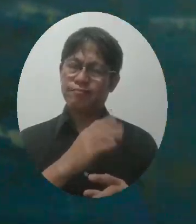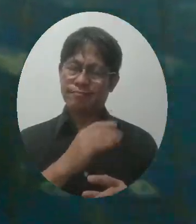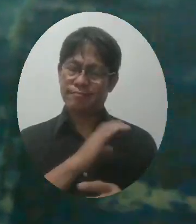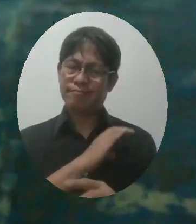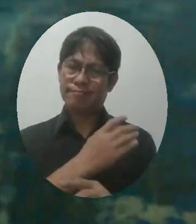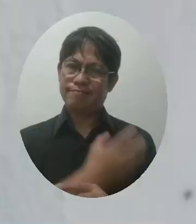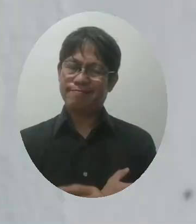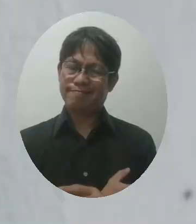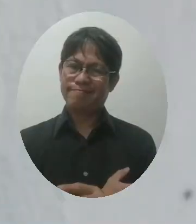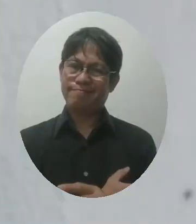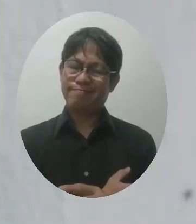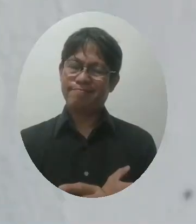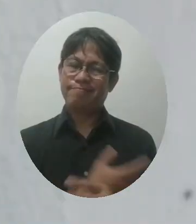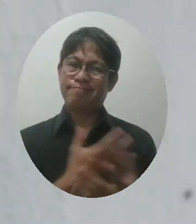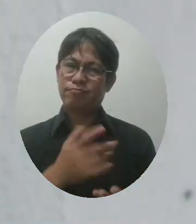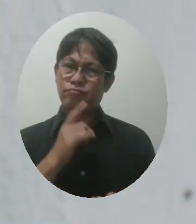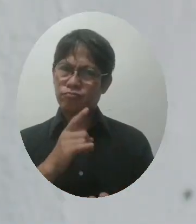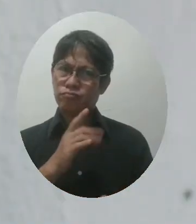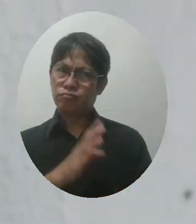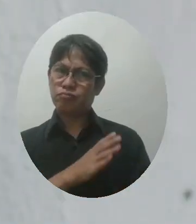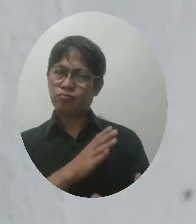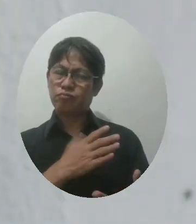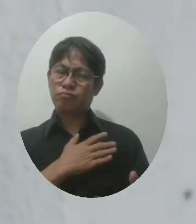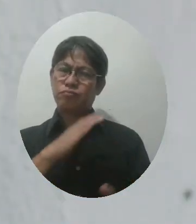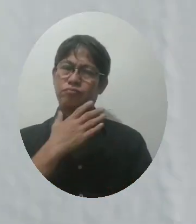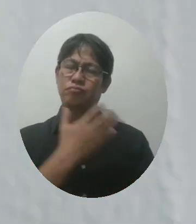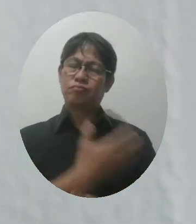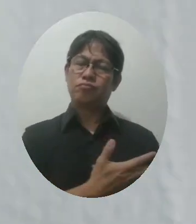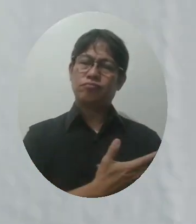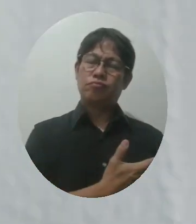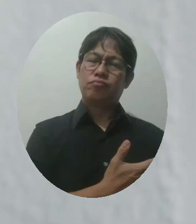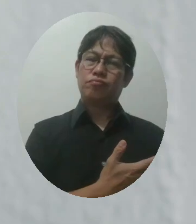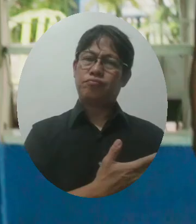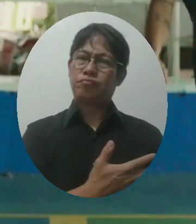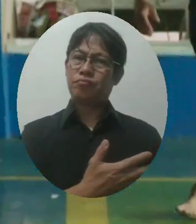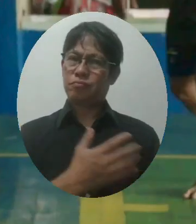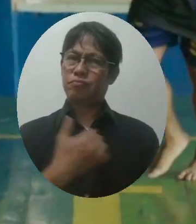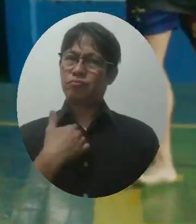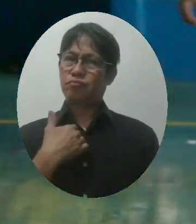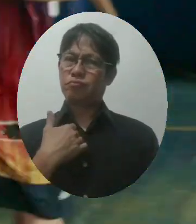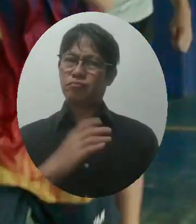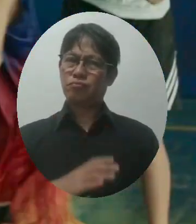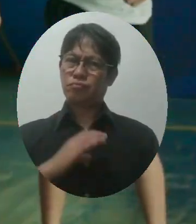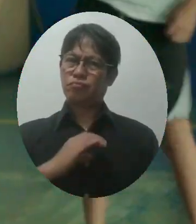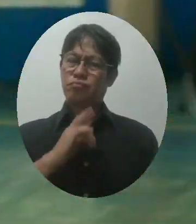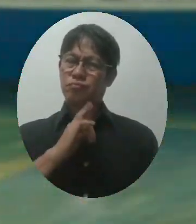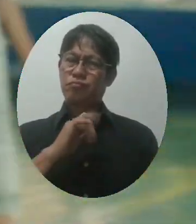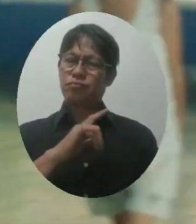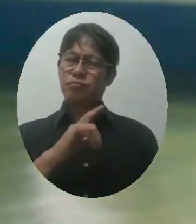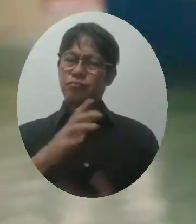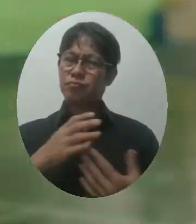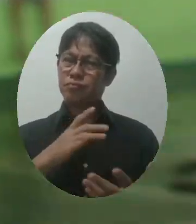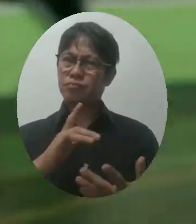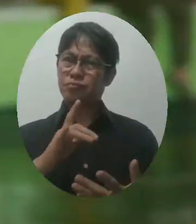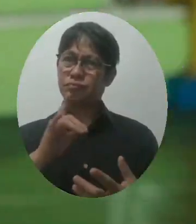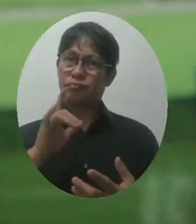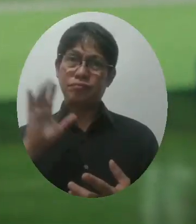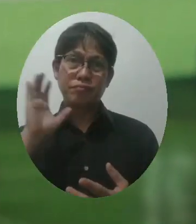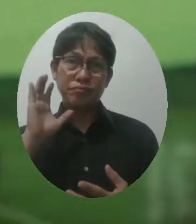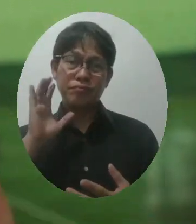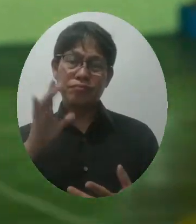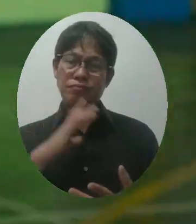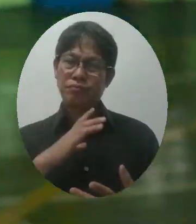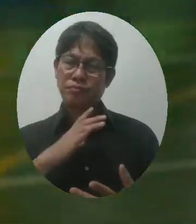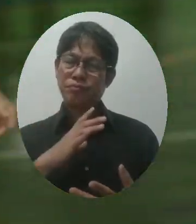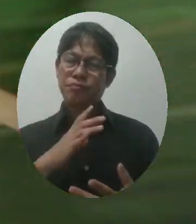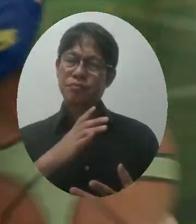Malakas ang loob nun. Hindi hadlang sa kanya yung kapansanan niya. Magaling siyang makipagkaibigan sa ibang bata.